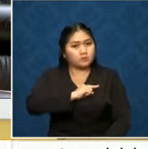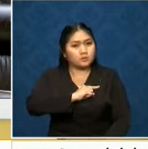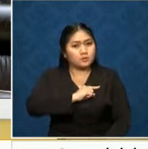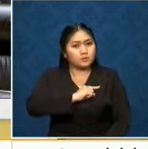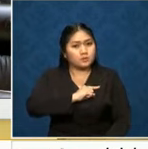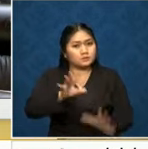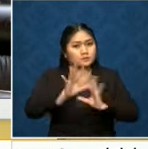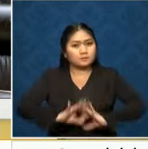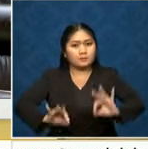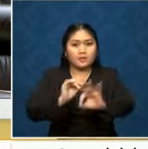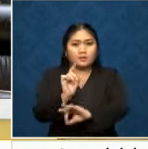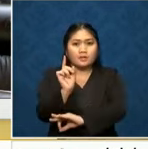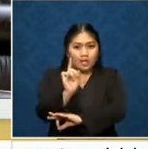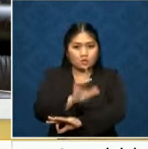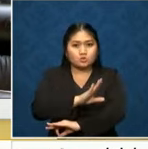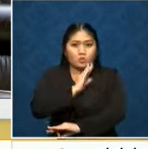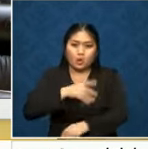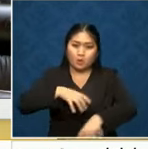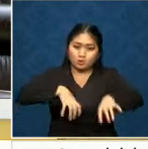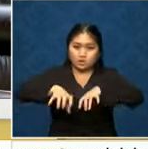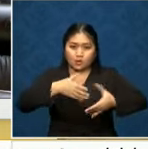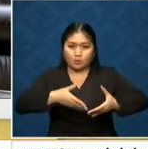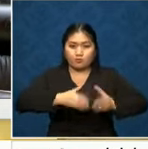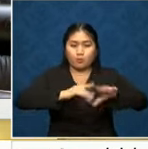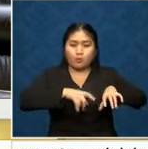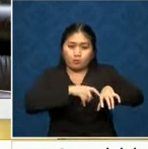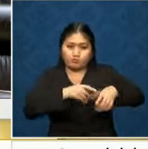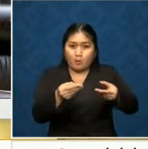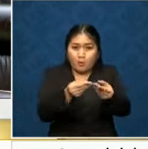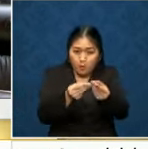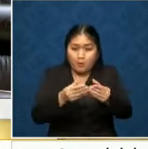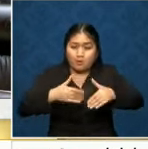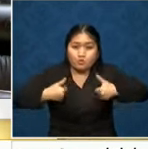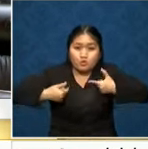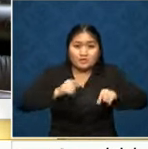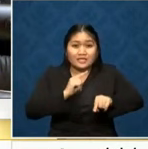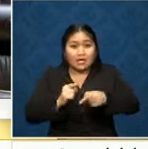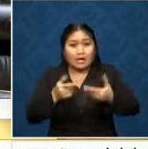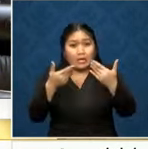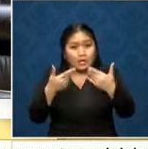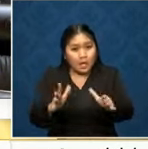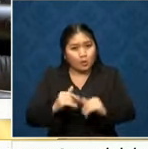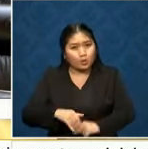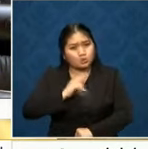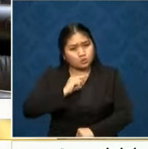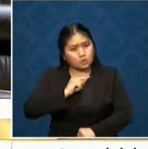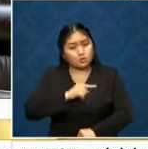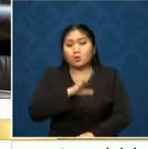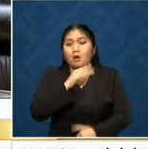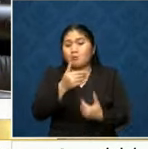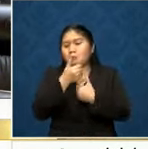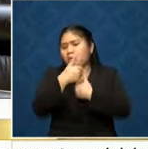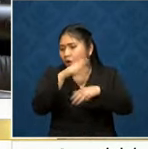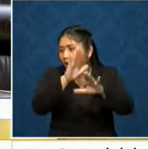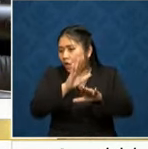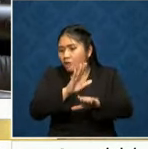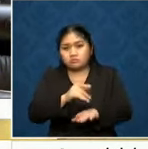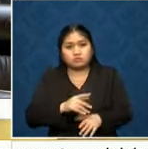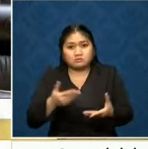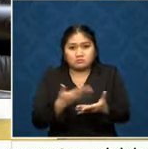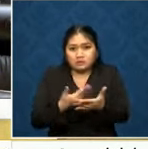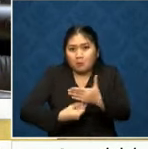ำคัญที่สุดถ้าเราจัดตั้งคาสิโนแล้วถ้าเราจัดตั้งเอนเตอร์เทนเมนต์คอมเพล็กซ์แล้วต้องไม่ปล่อยให้คาสิโนเป็นที่ฟ